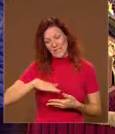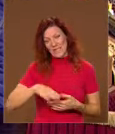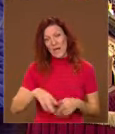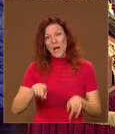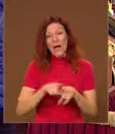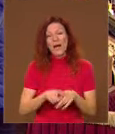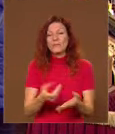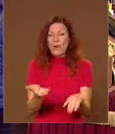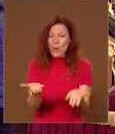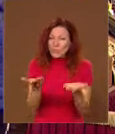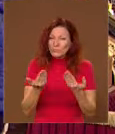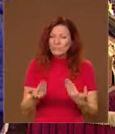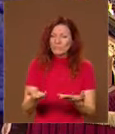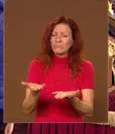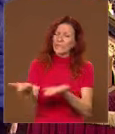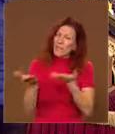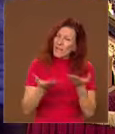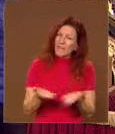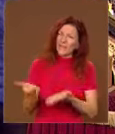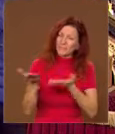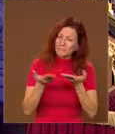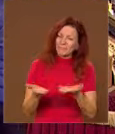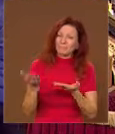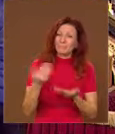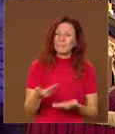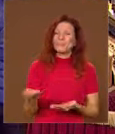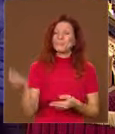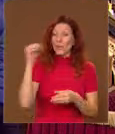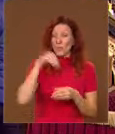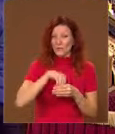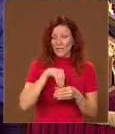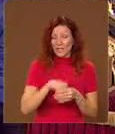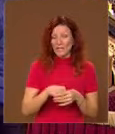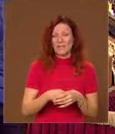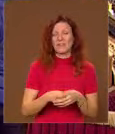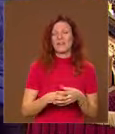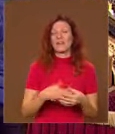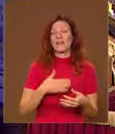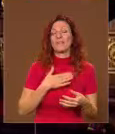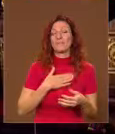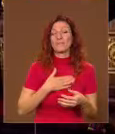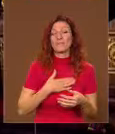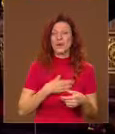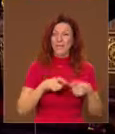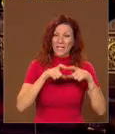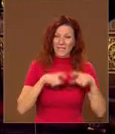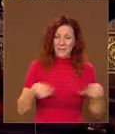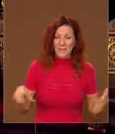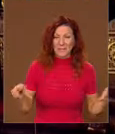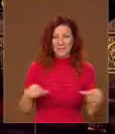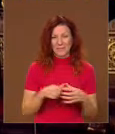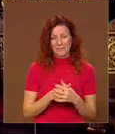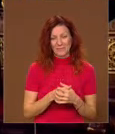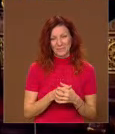е призовал, като ги кани да вземат участие в своята трапеза.